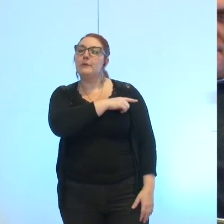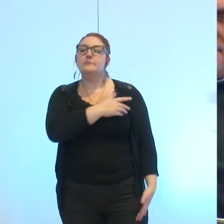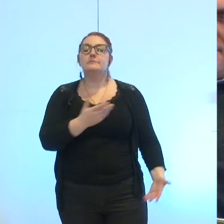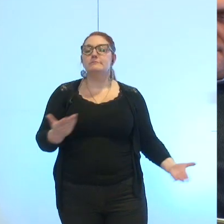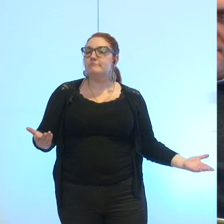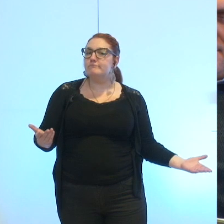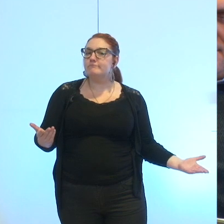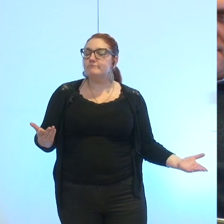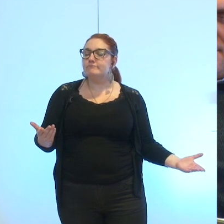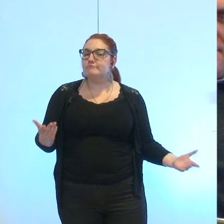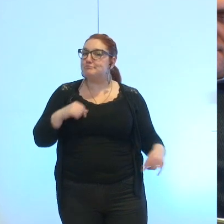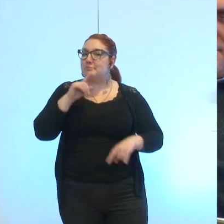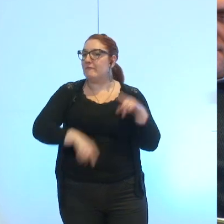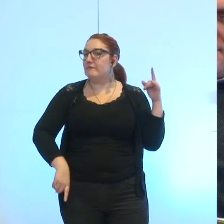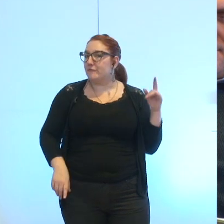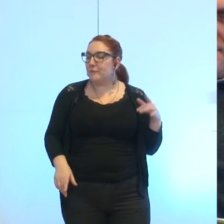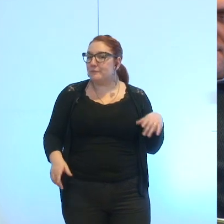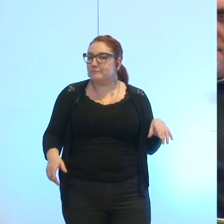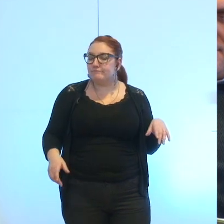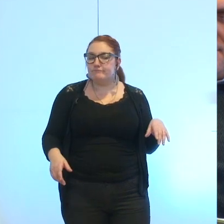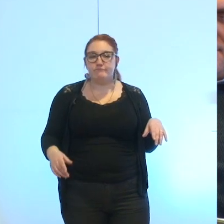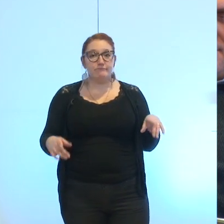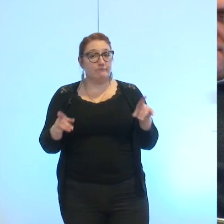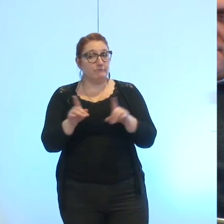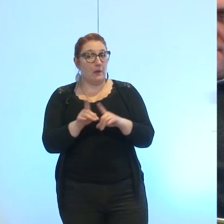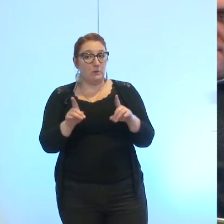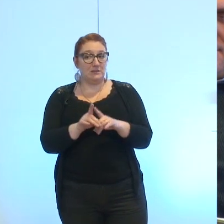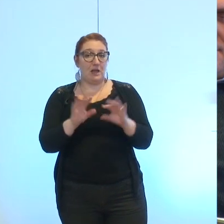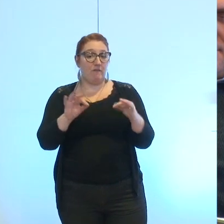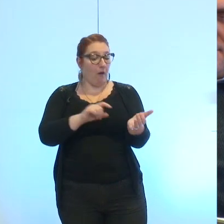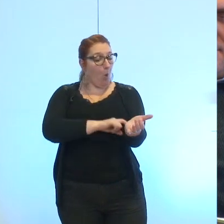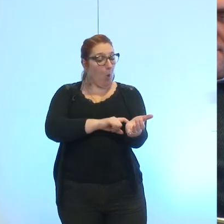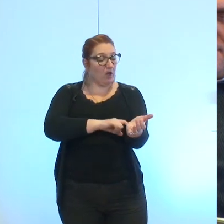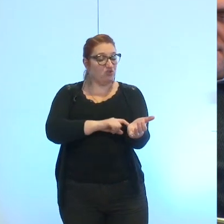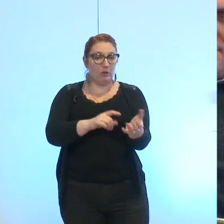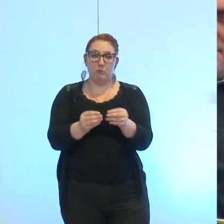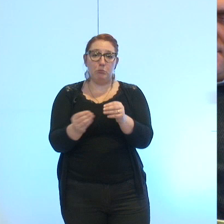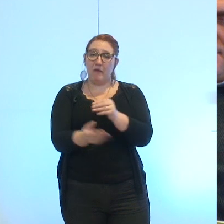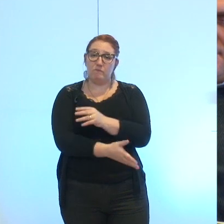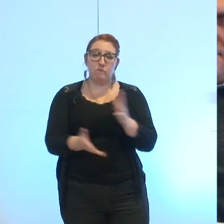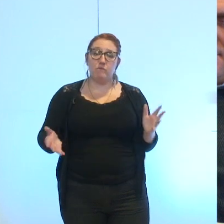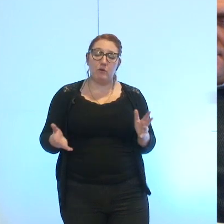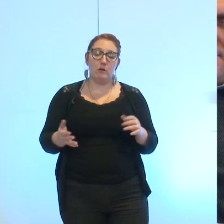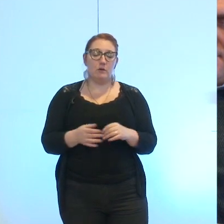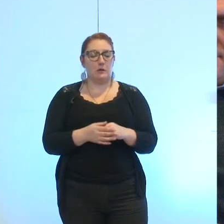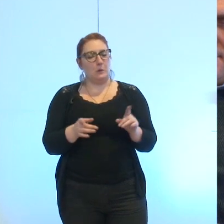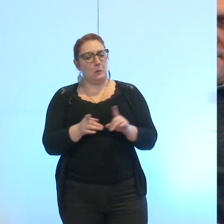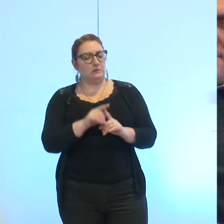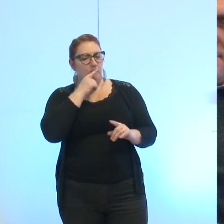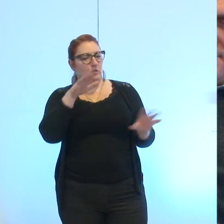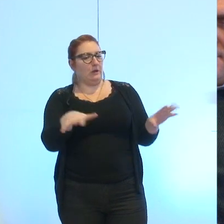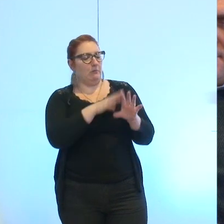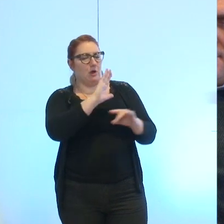aussi de ses origines vous avez également donner le sentiment d'avoir